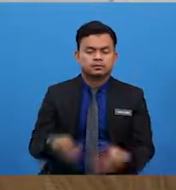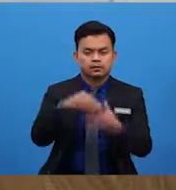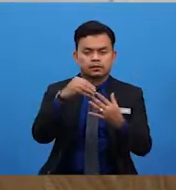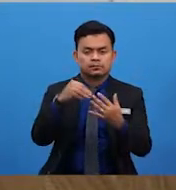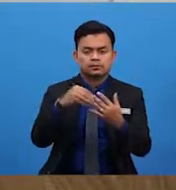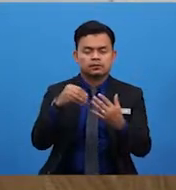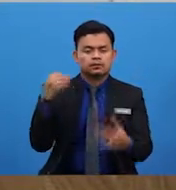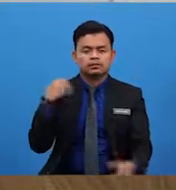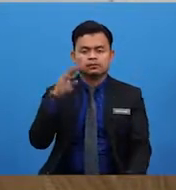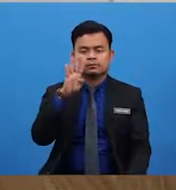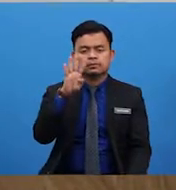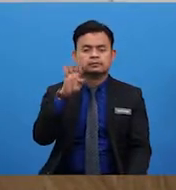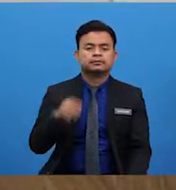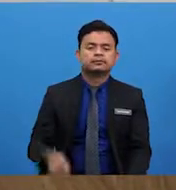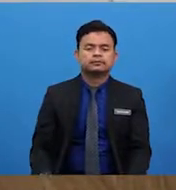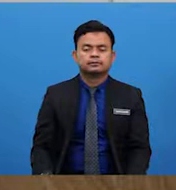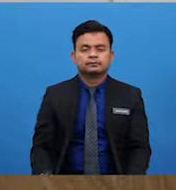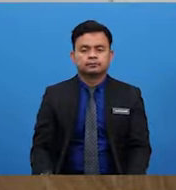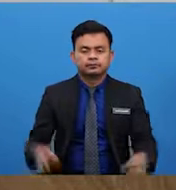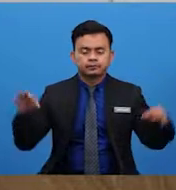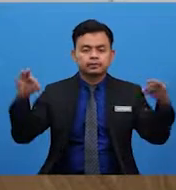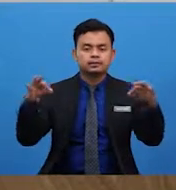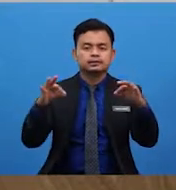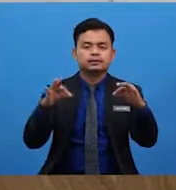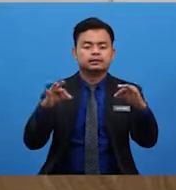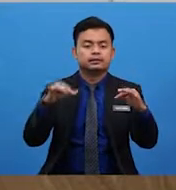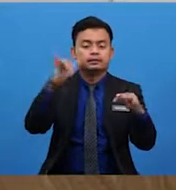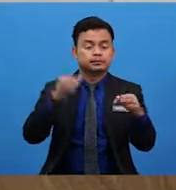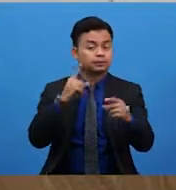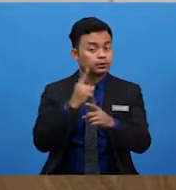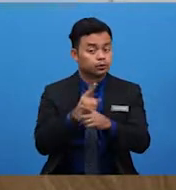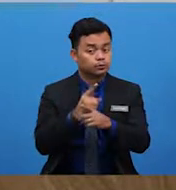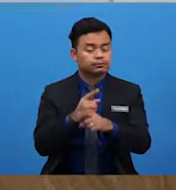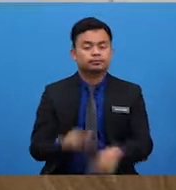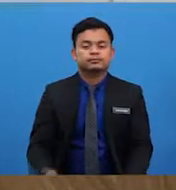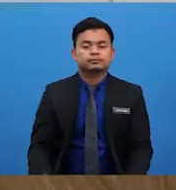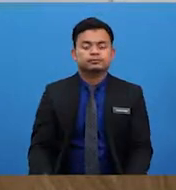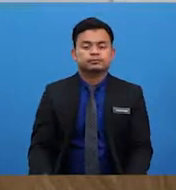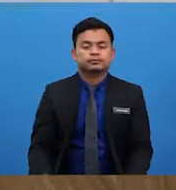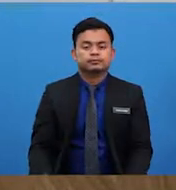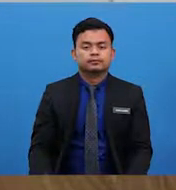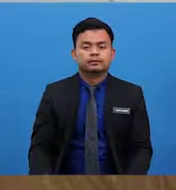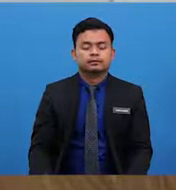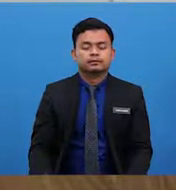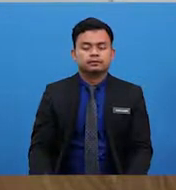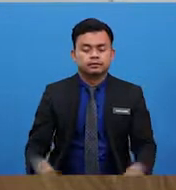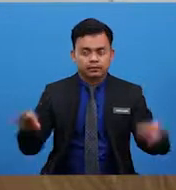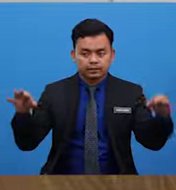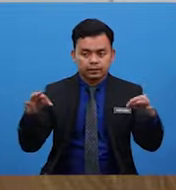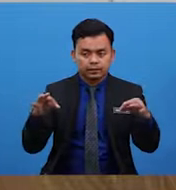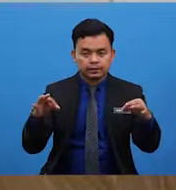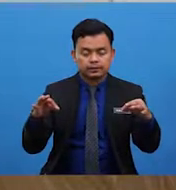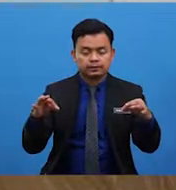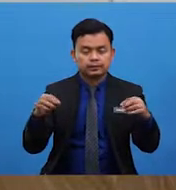4G yaitu jalinan sebenarnya toko SWOT job jadi nanti ruang zadina